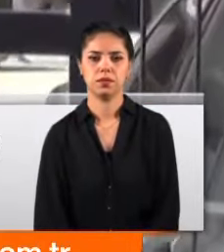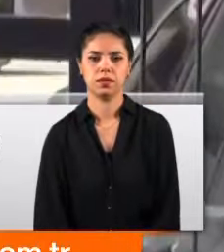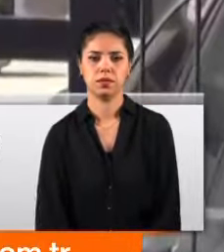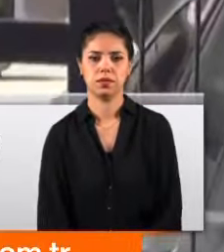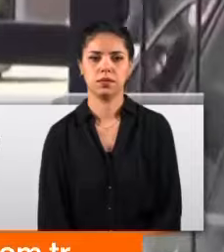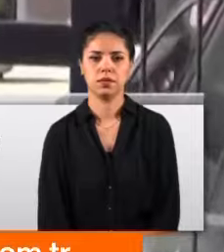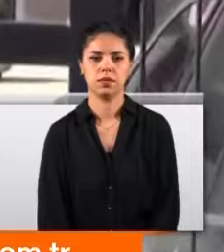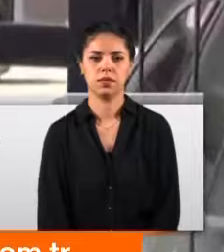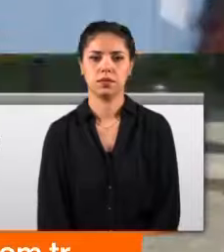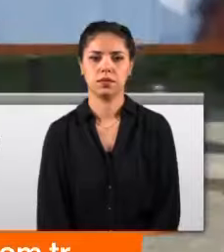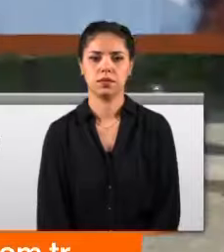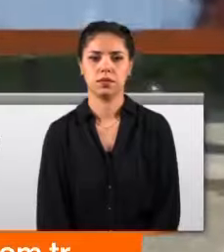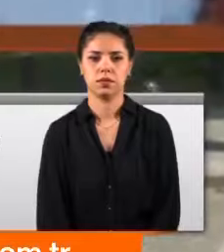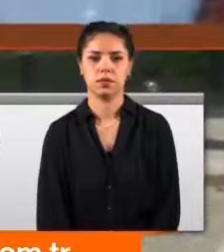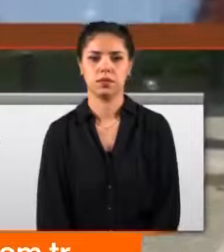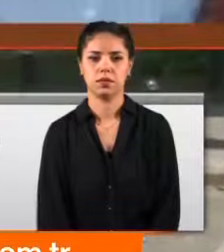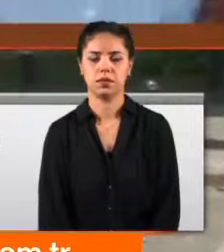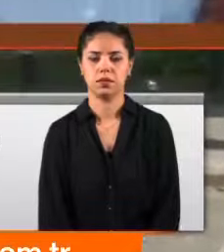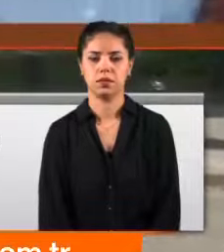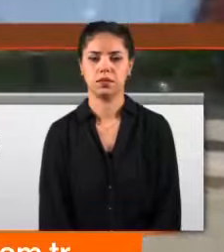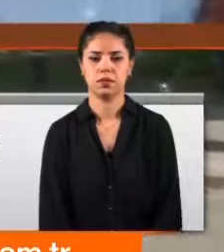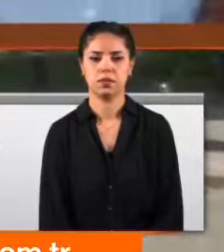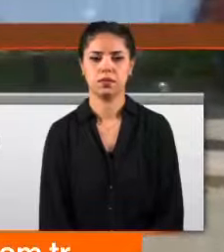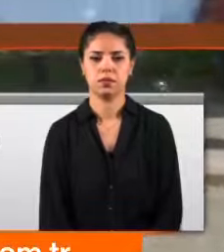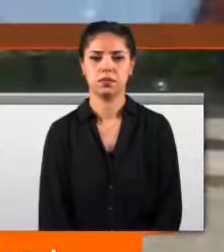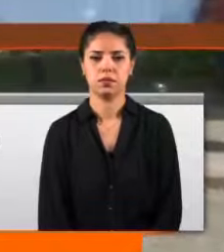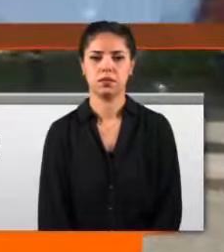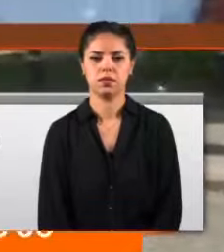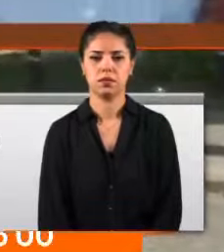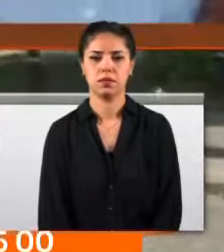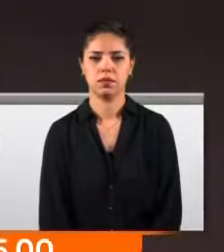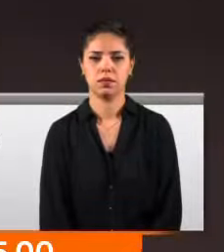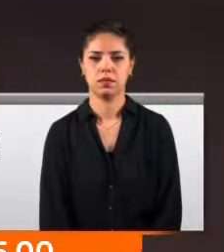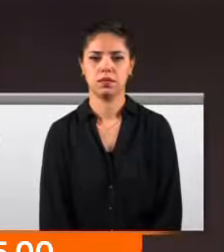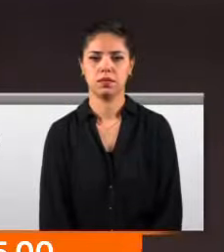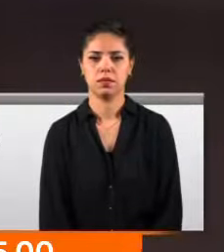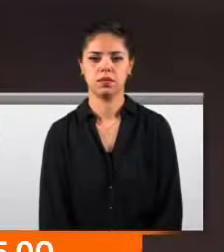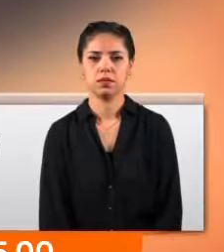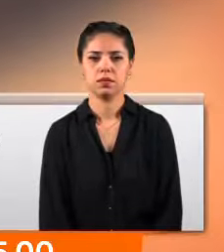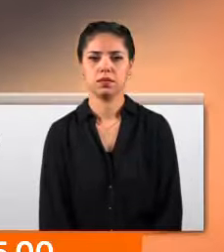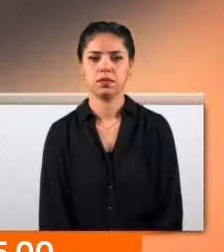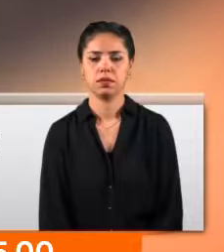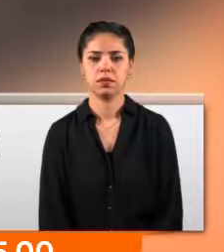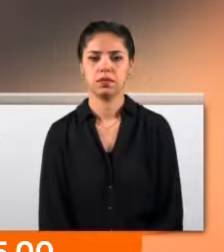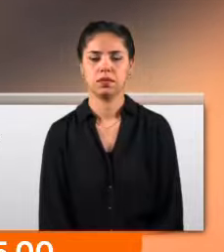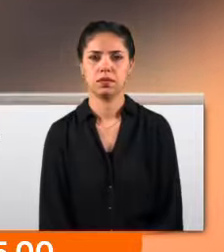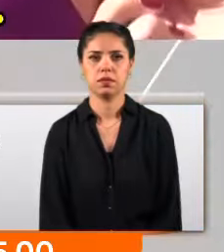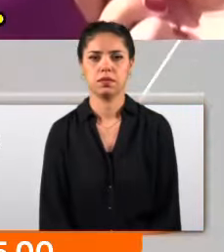Benim çocuğumu katlettiler. Balıkçı arkadaşlar denizde bir bayan cesedi görmüşler.